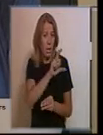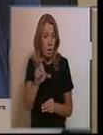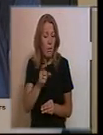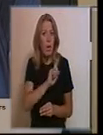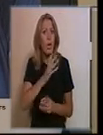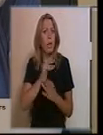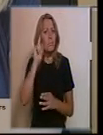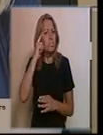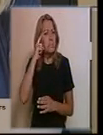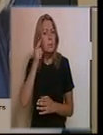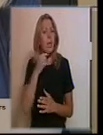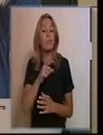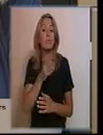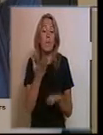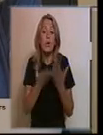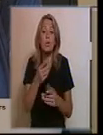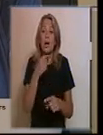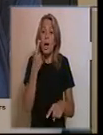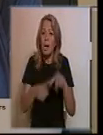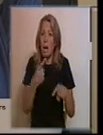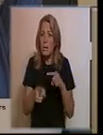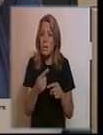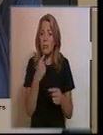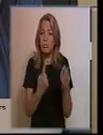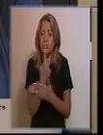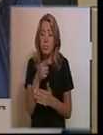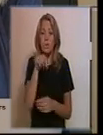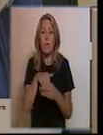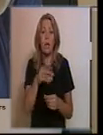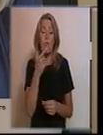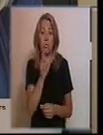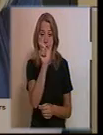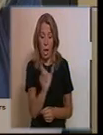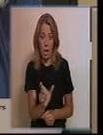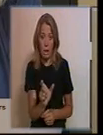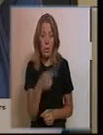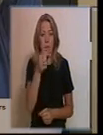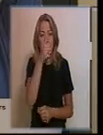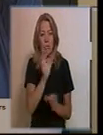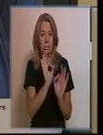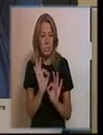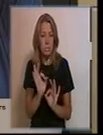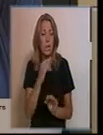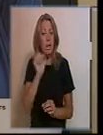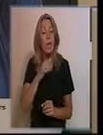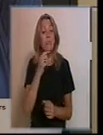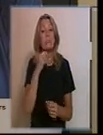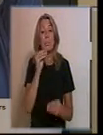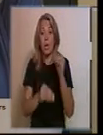ni pomišljalo da uzrok tog problema može da bude i kod muškarca. Ono što je realno da je